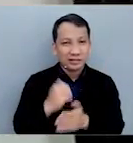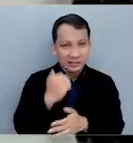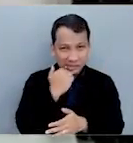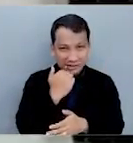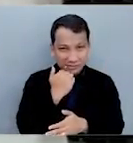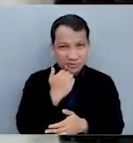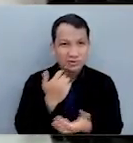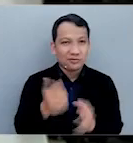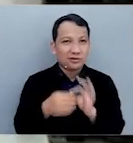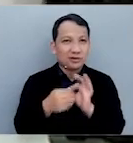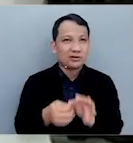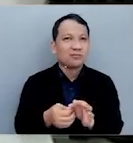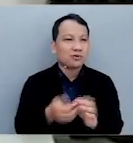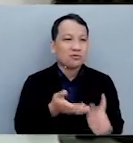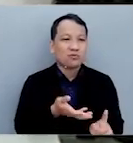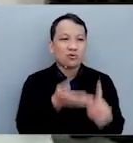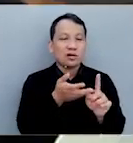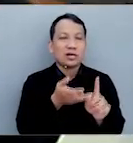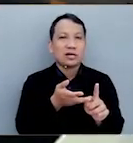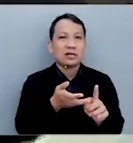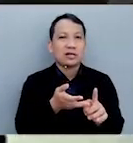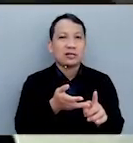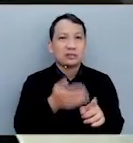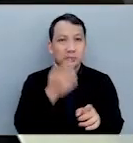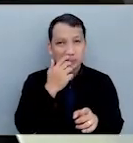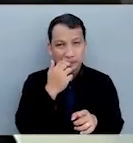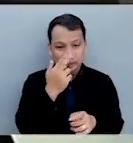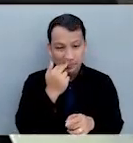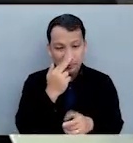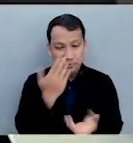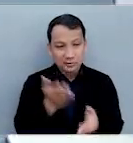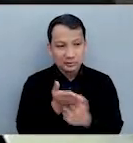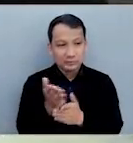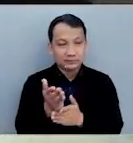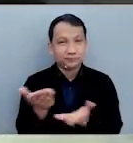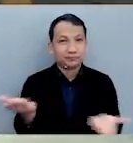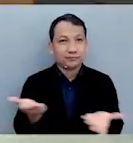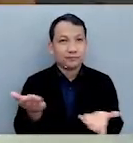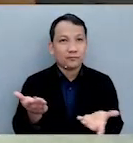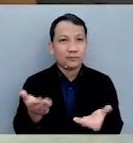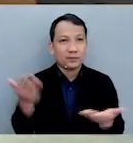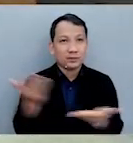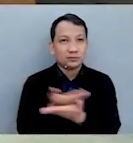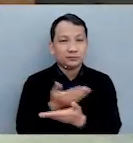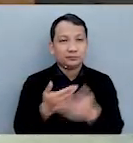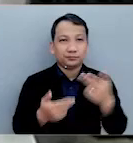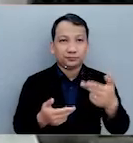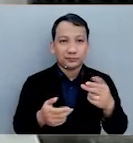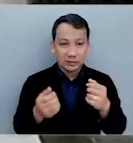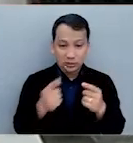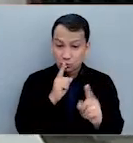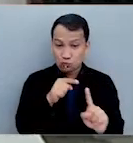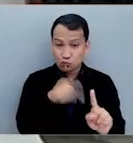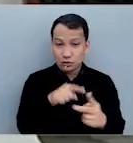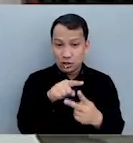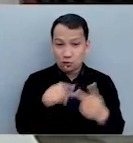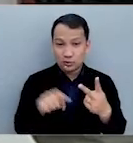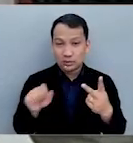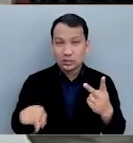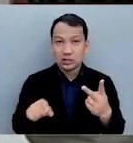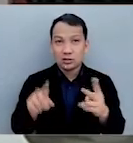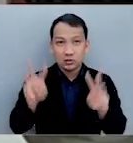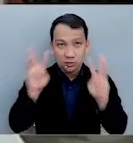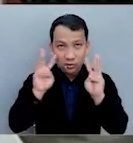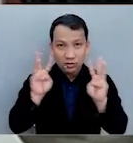ilang mga hanep na panggo-good time gagawin mismo ng mga bagong host itong sina Jose at Wally sa Wow